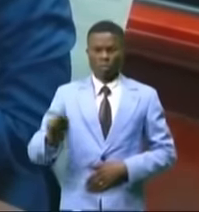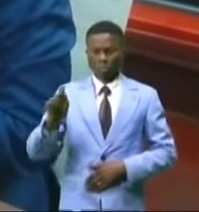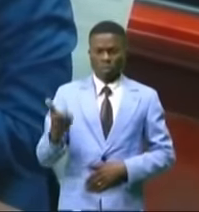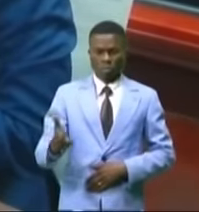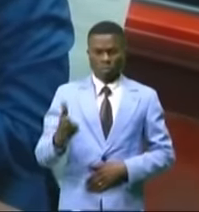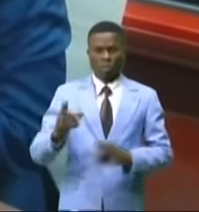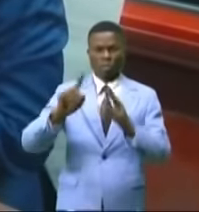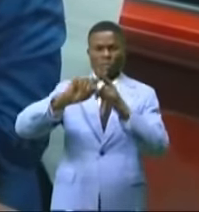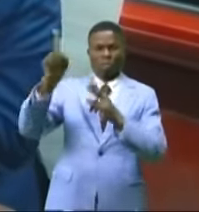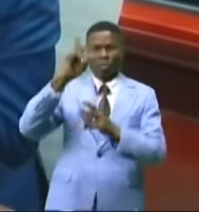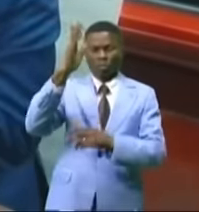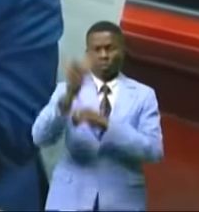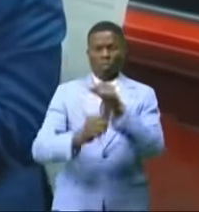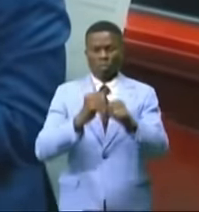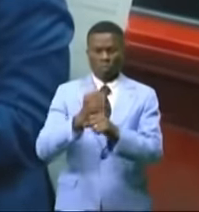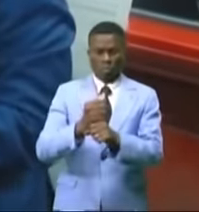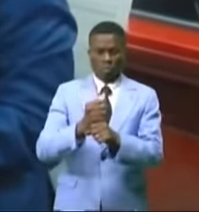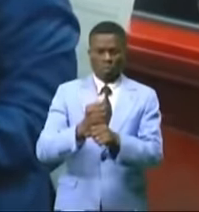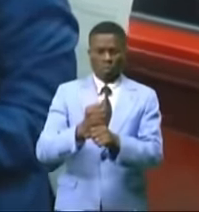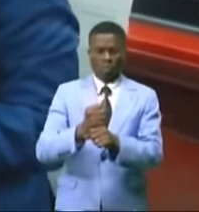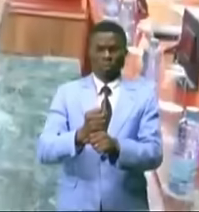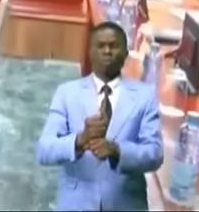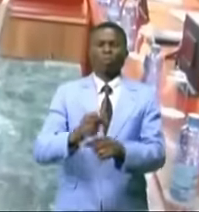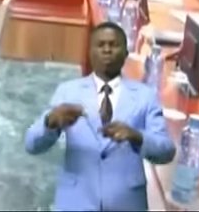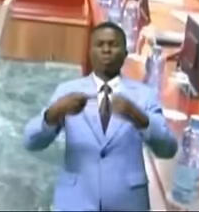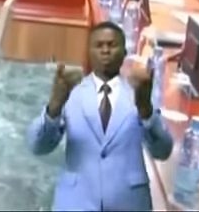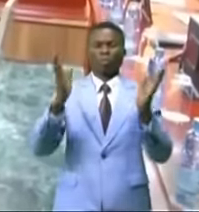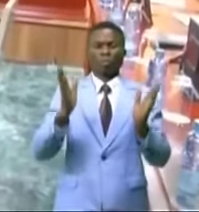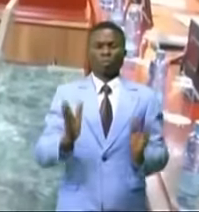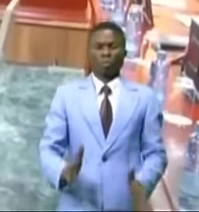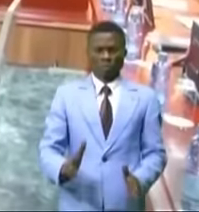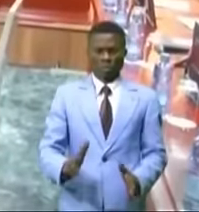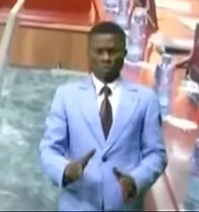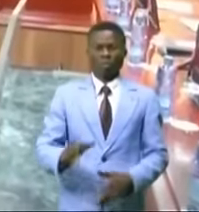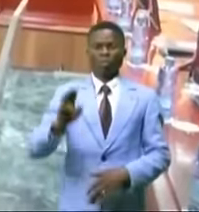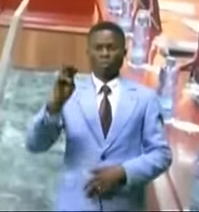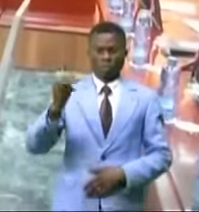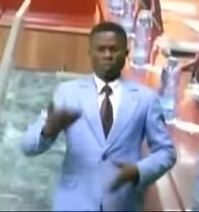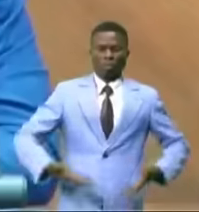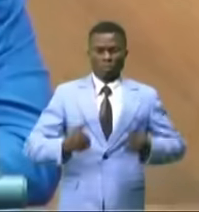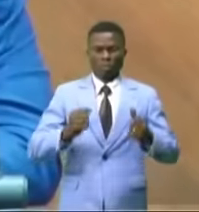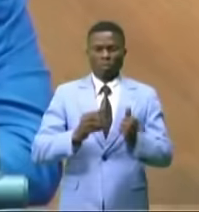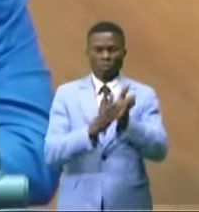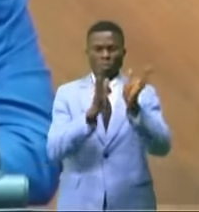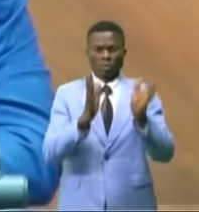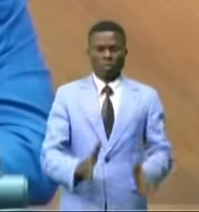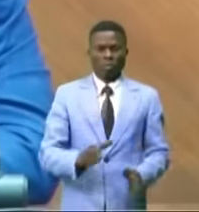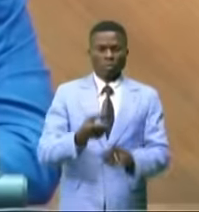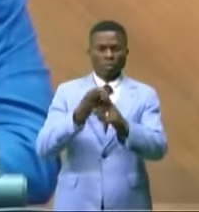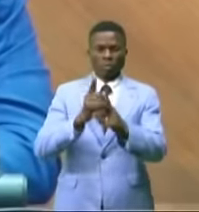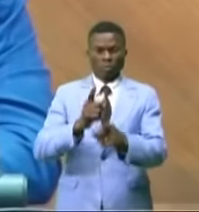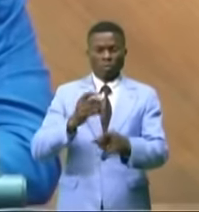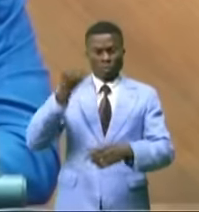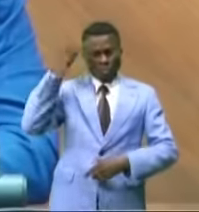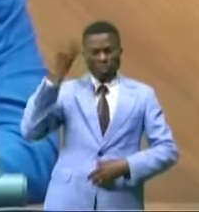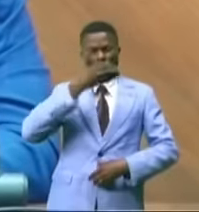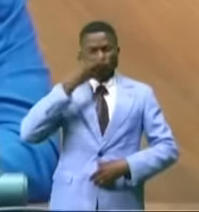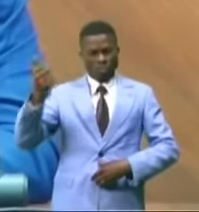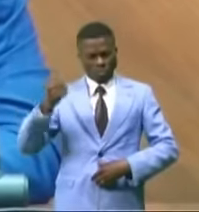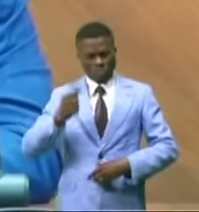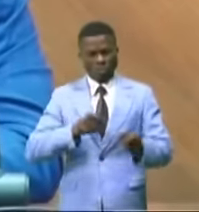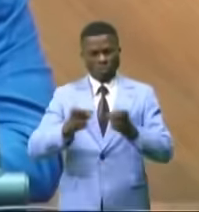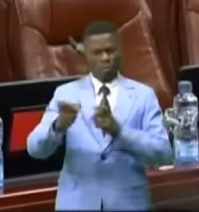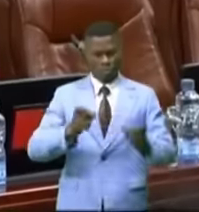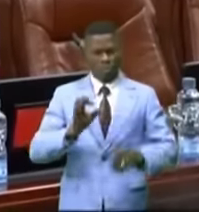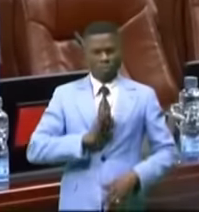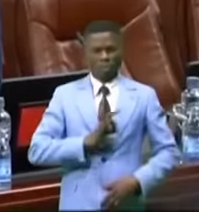depuis plus d'une année, l'opposant Mahamat Lazina a salué le leadership éclairé du président Félix Tshisekedi et